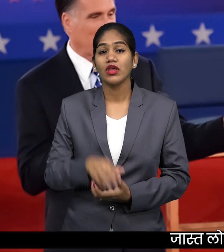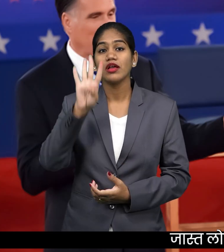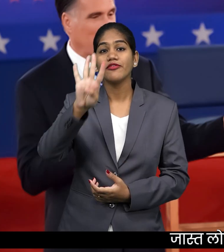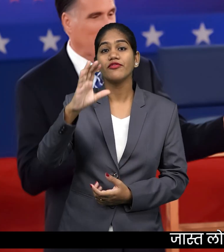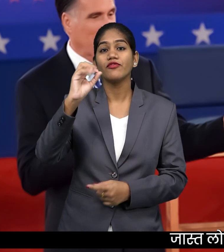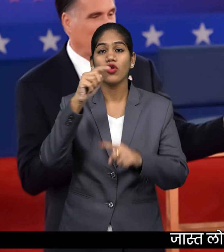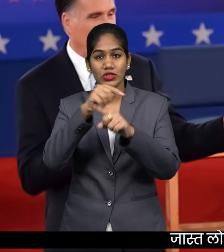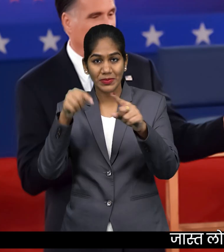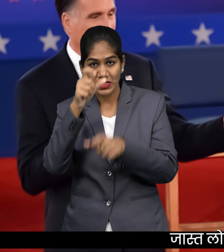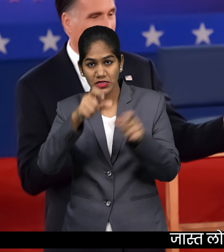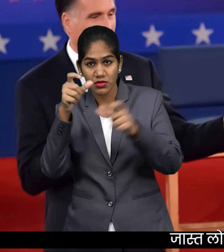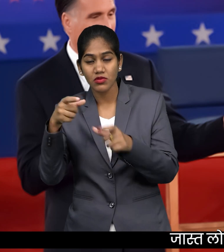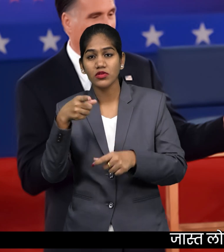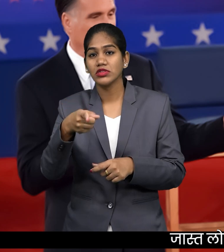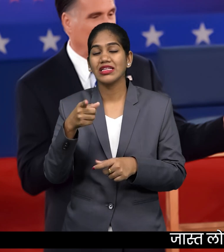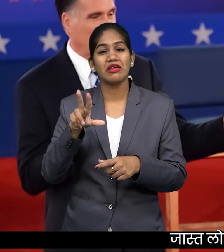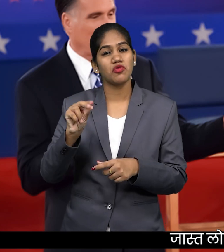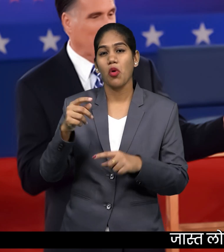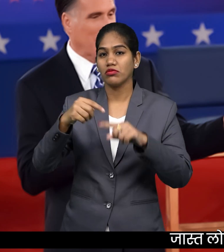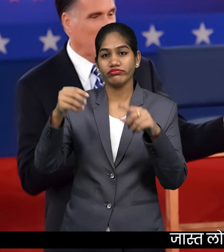लोकांनी मतदान केले नव्हते.